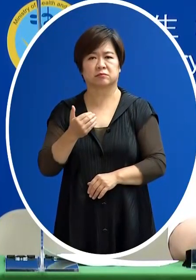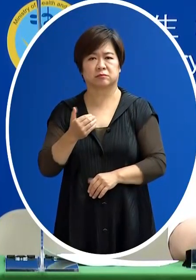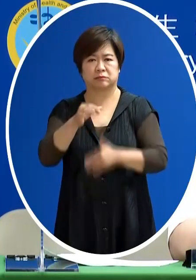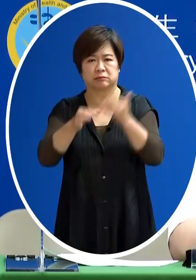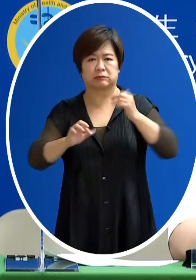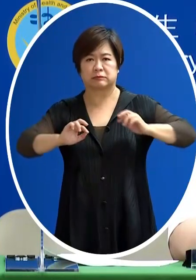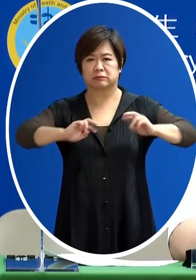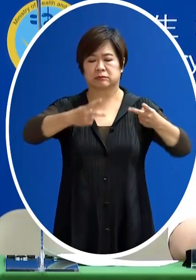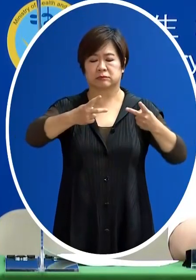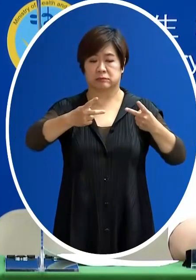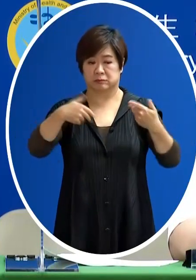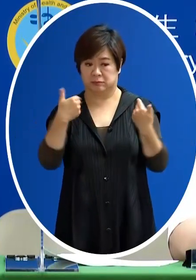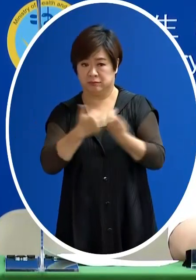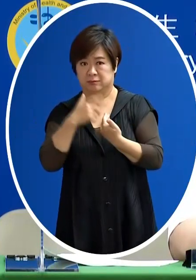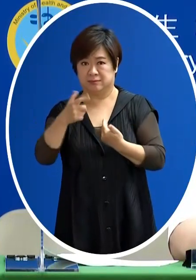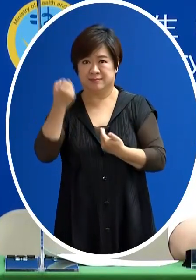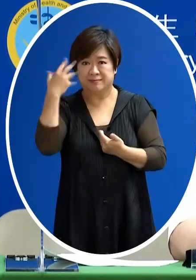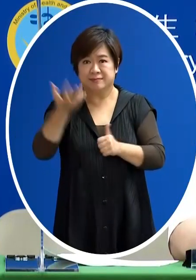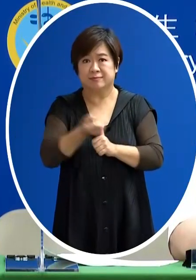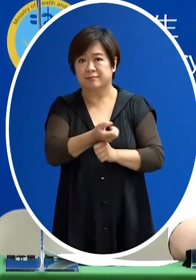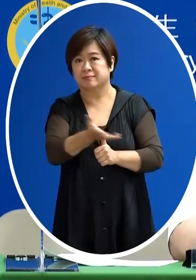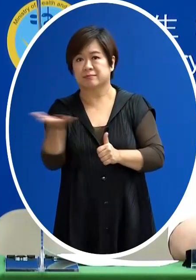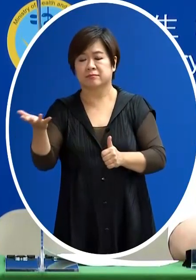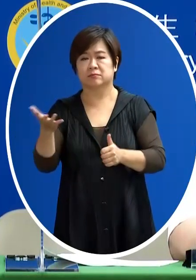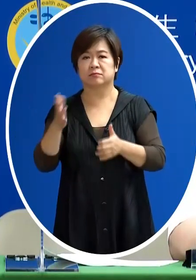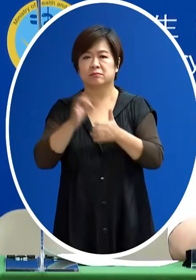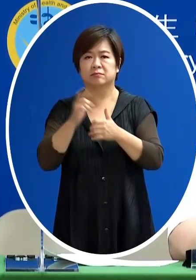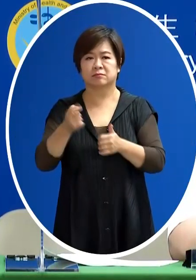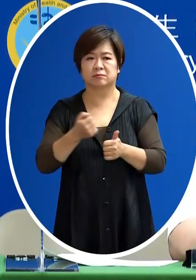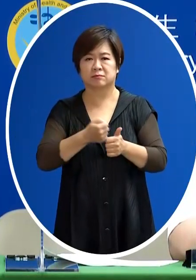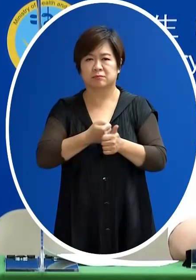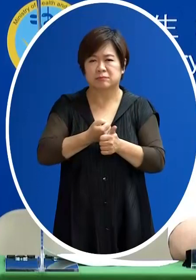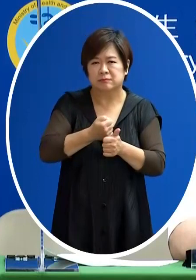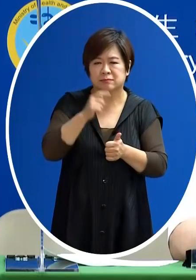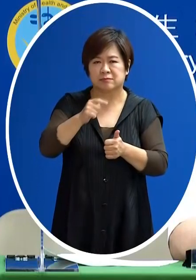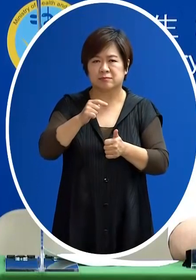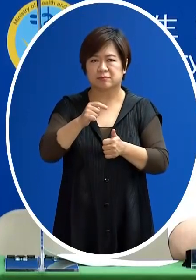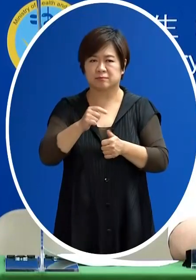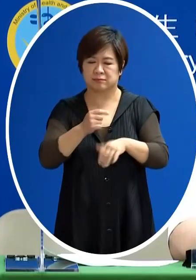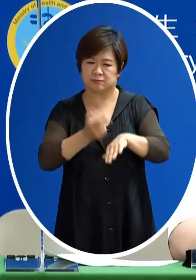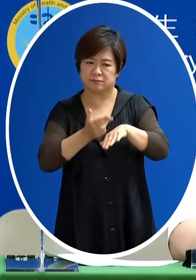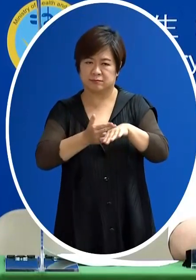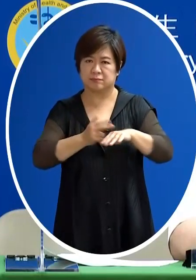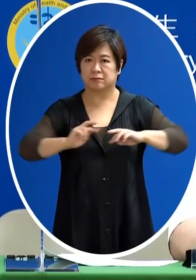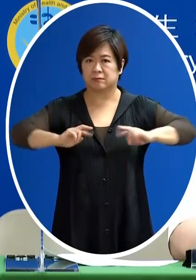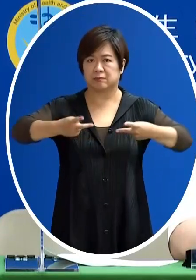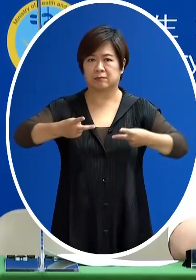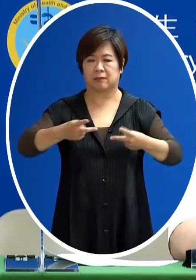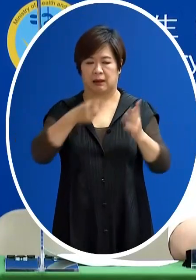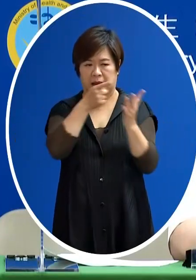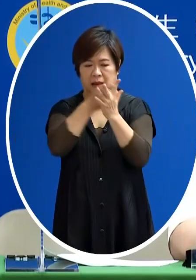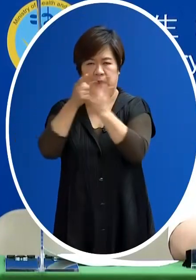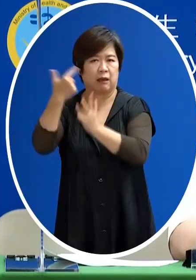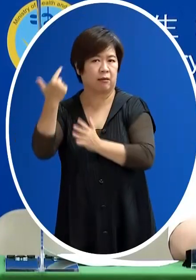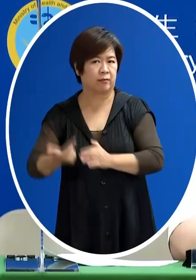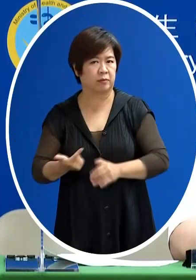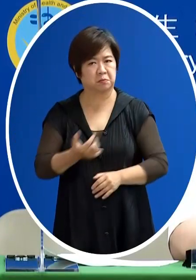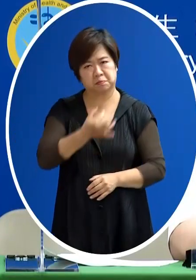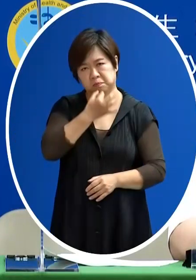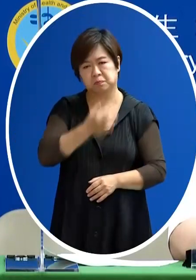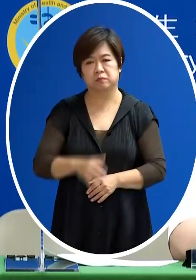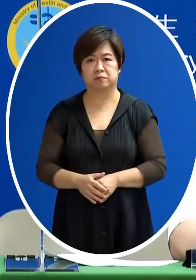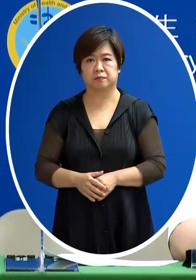间，就发生了新的流行的时候，反而因为调整这些监测的方式，而没有办法及时的被监测到。那现阶